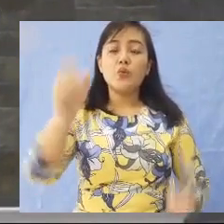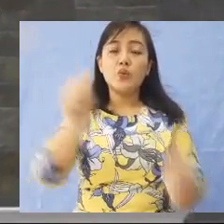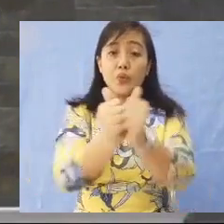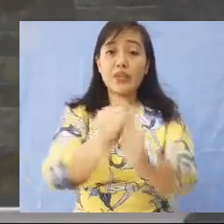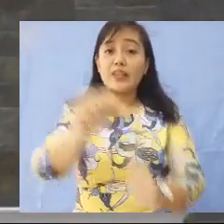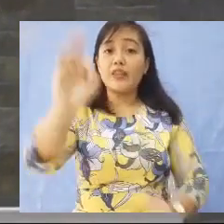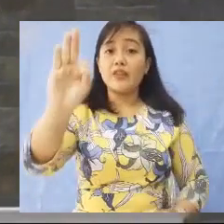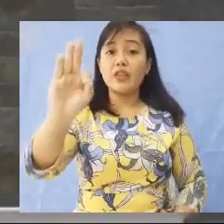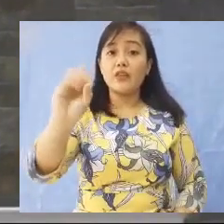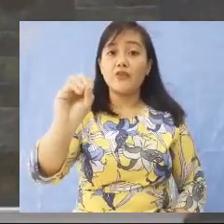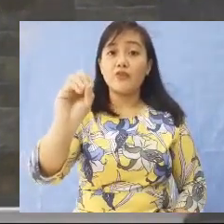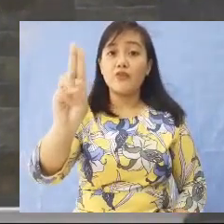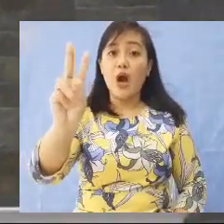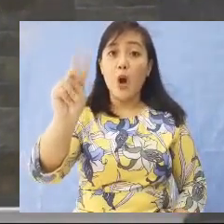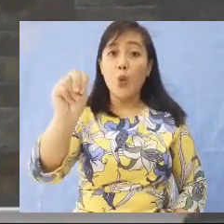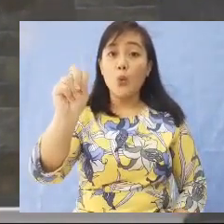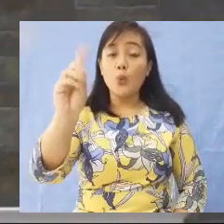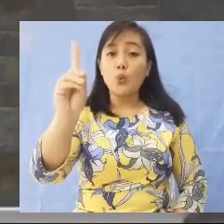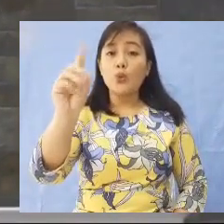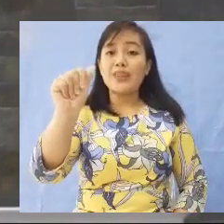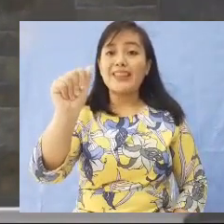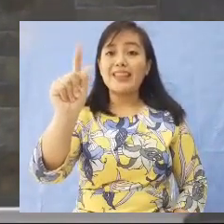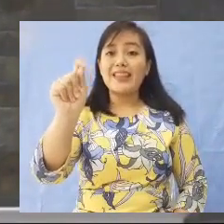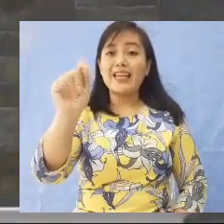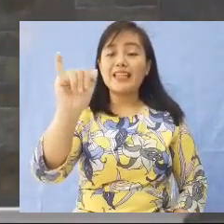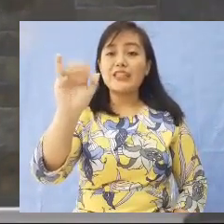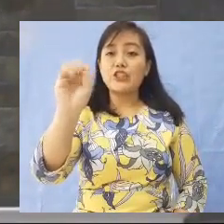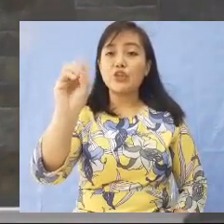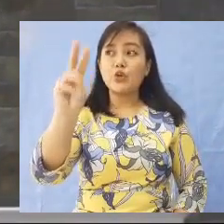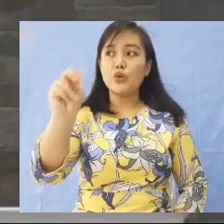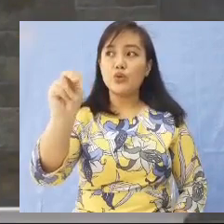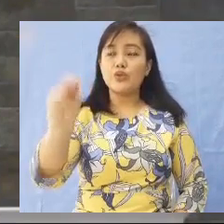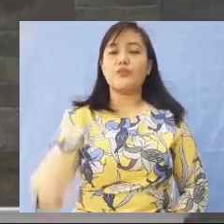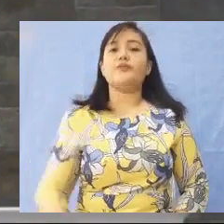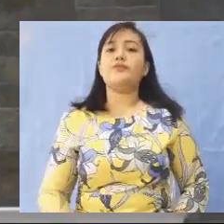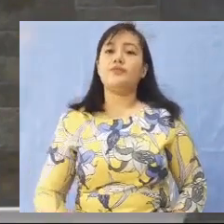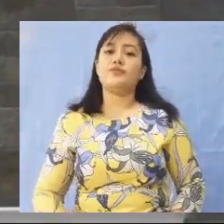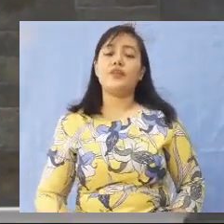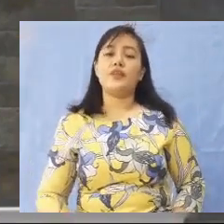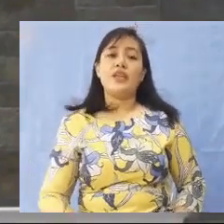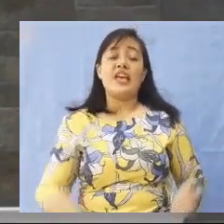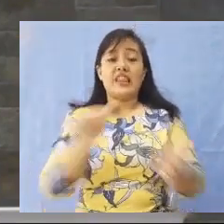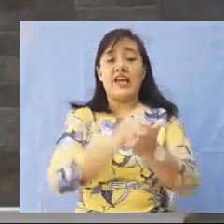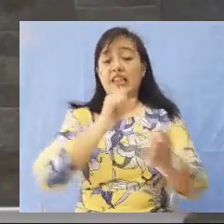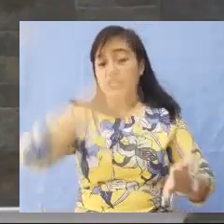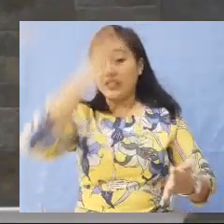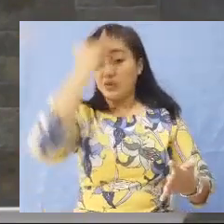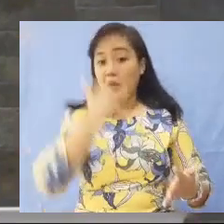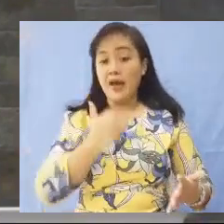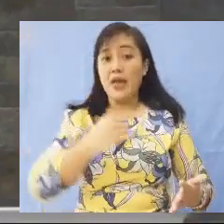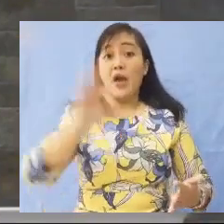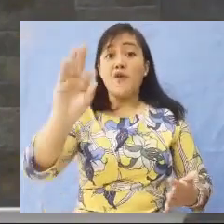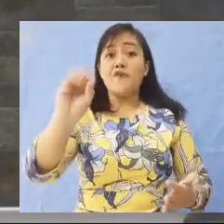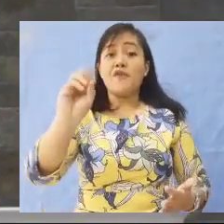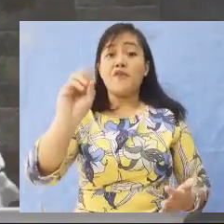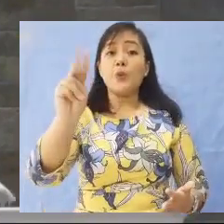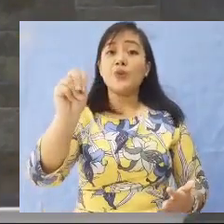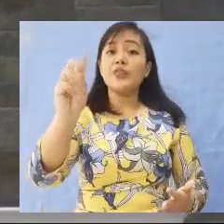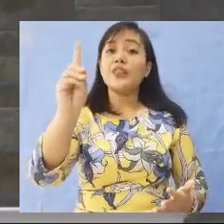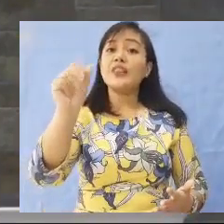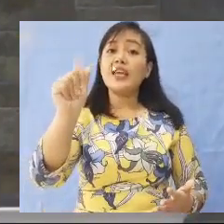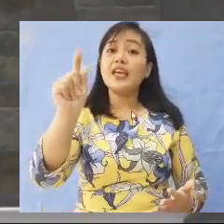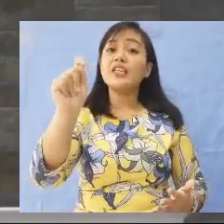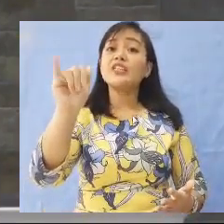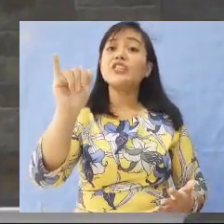pag-aaral, foundation in Christian life is very important. Yan po yung dahilan